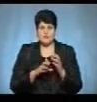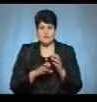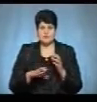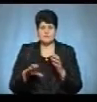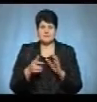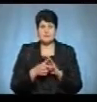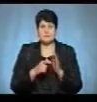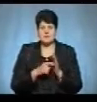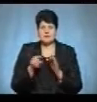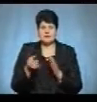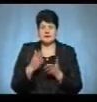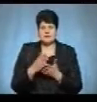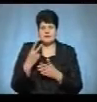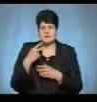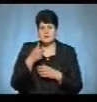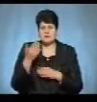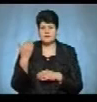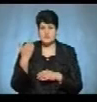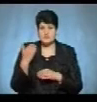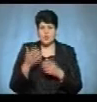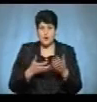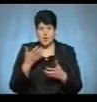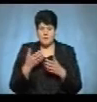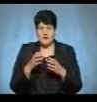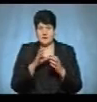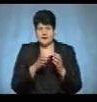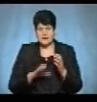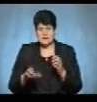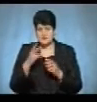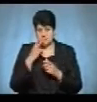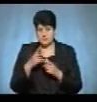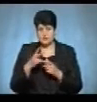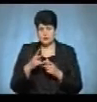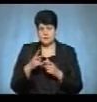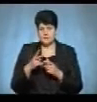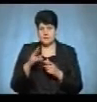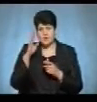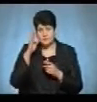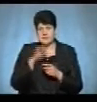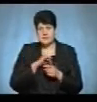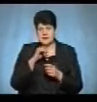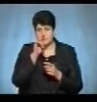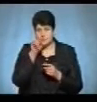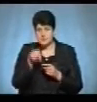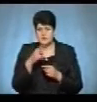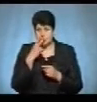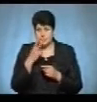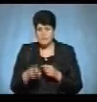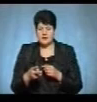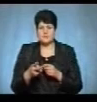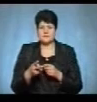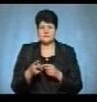Приміщення, воно там є, 20 років тому. Копав каналізацію, вже хлопці побачили, що її підвал, то самі відкопали і полізли. Пропори були, то